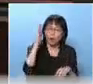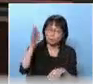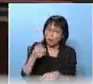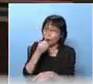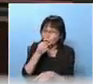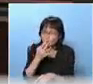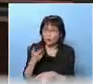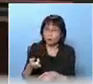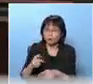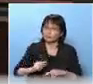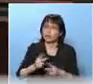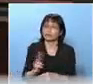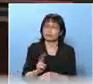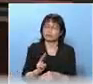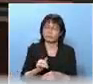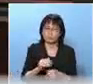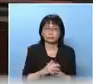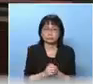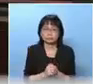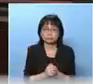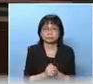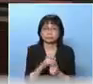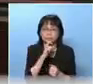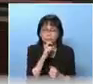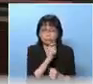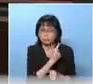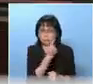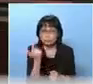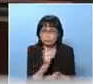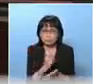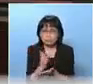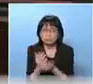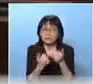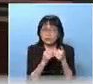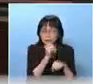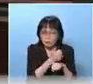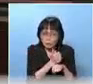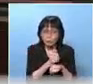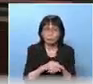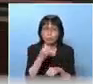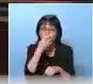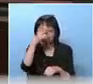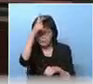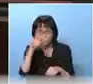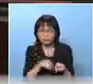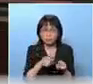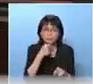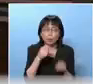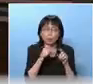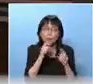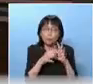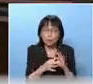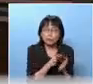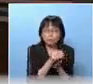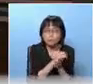要的第一步。隨著種種的契機，我們特區的政府和有關的持份者都應該